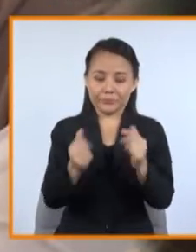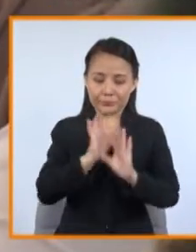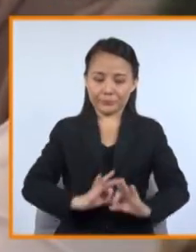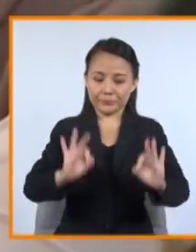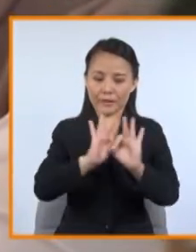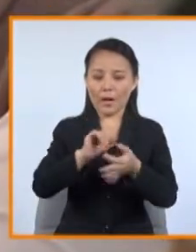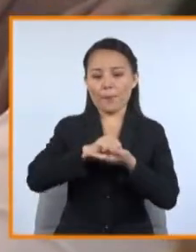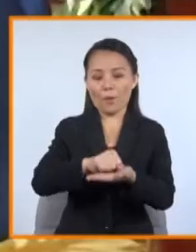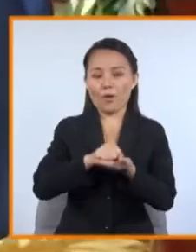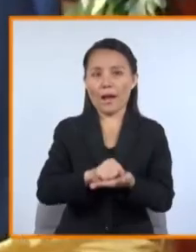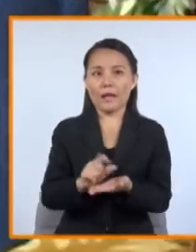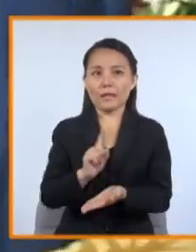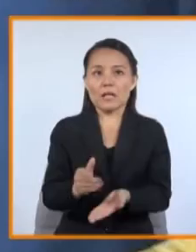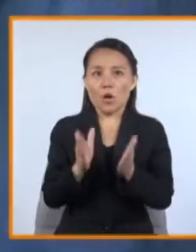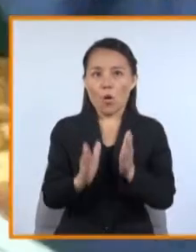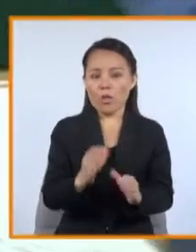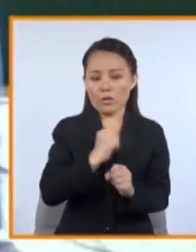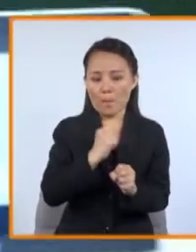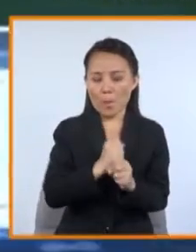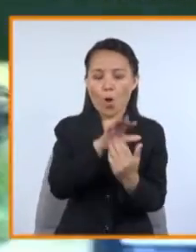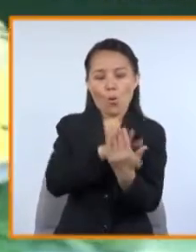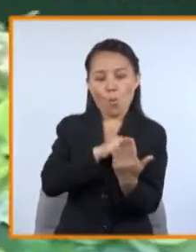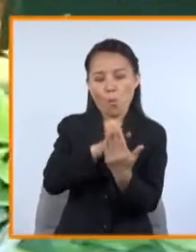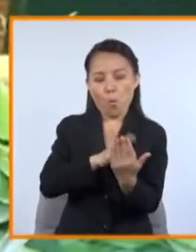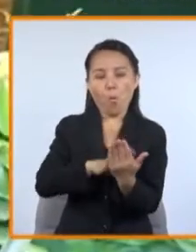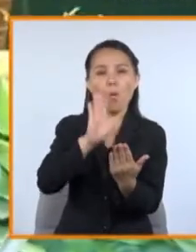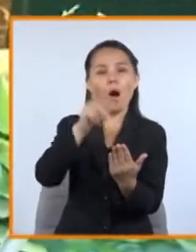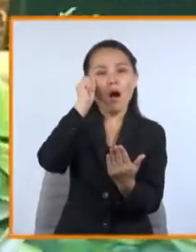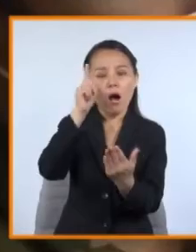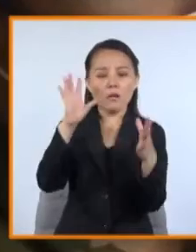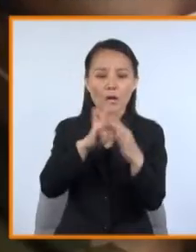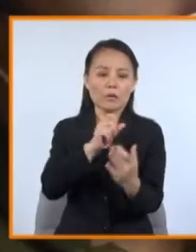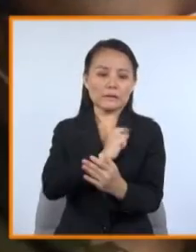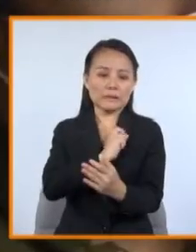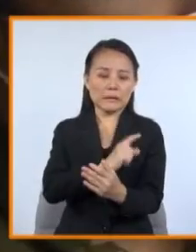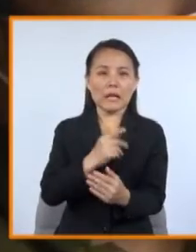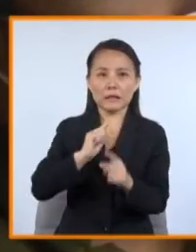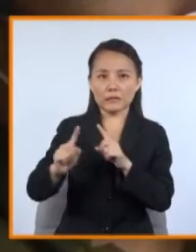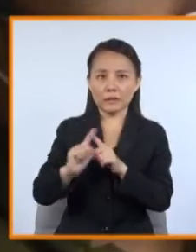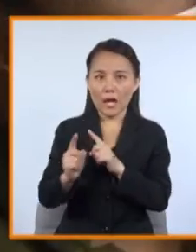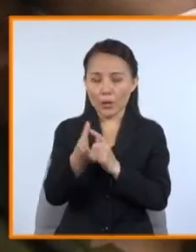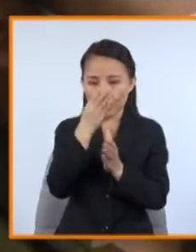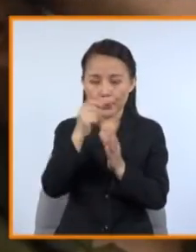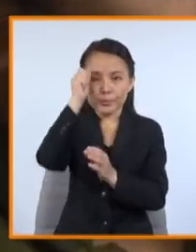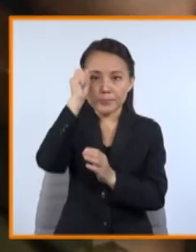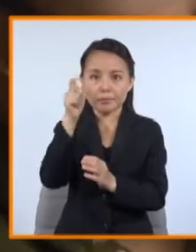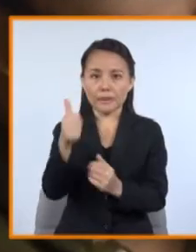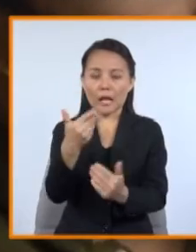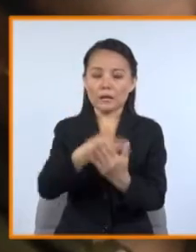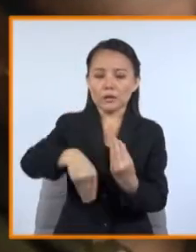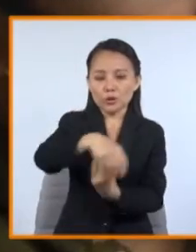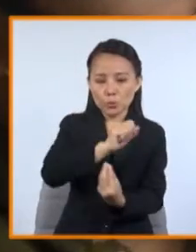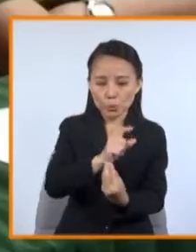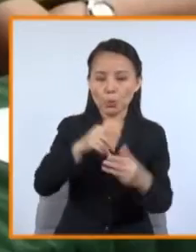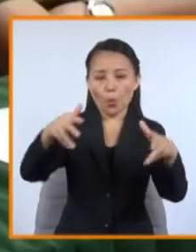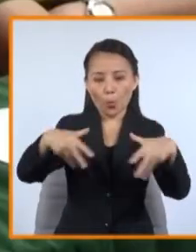งานบริการคือพนักงานที่ฝึกฝนจนเข้าใจความหลากหลายทางศาสนาและเชื้อชาติมาอย่างดีจนเริ่มเห็นรายได้ที่หลั่ง